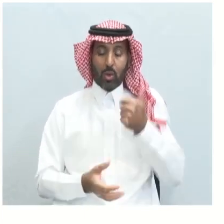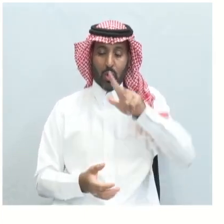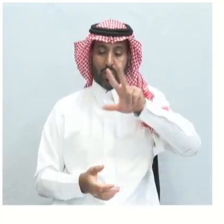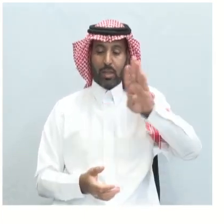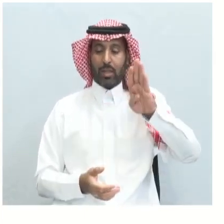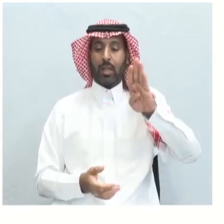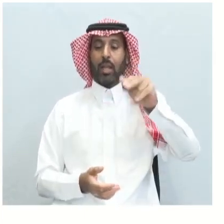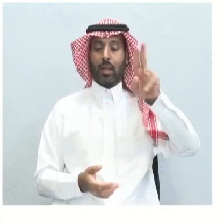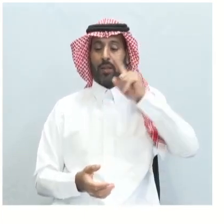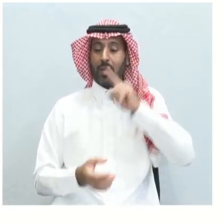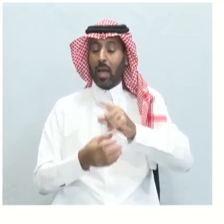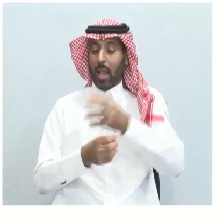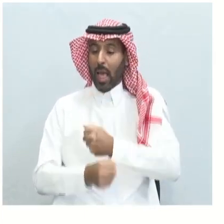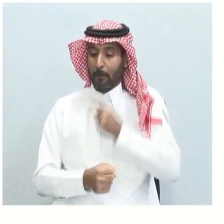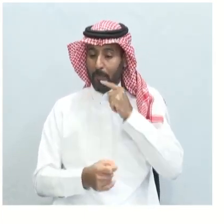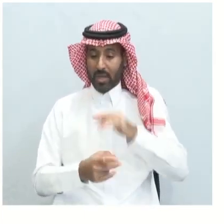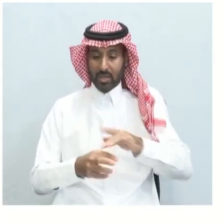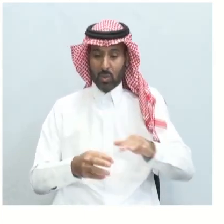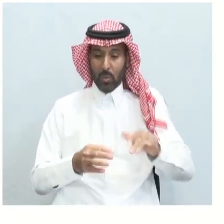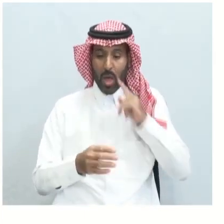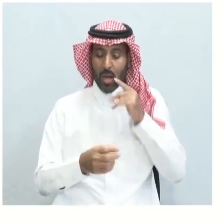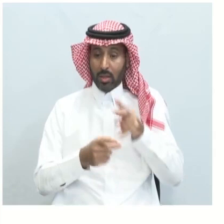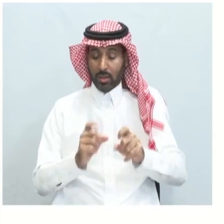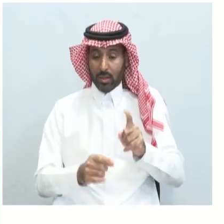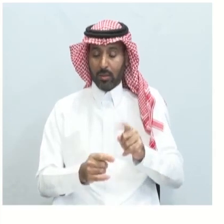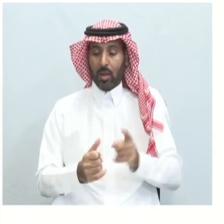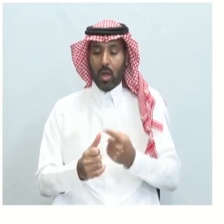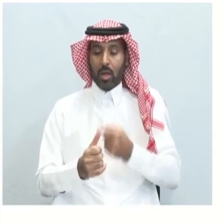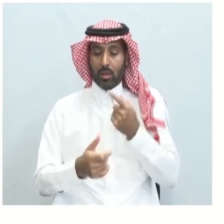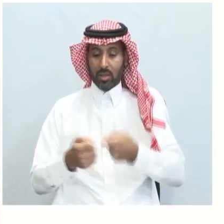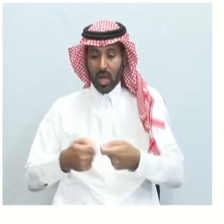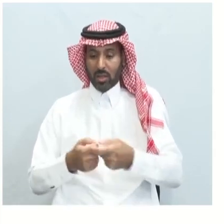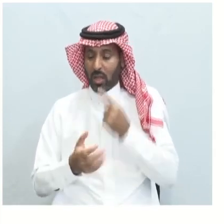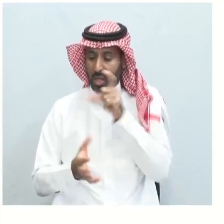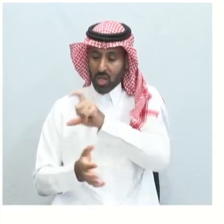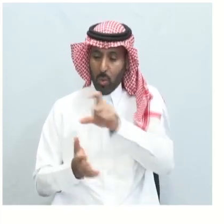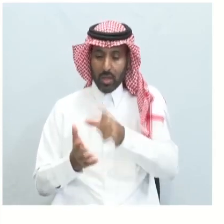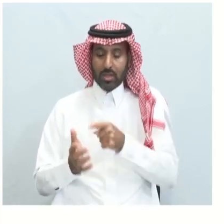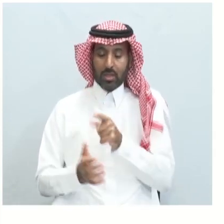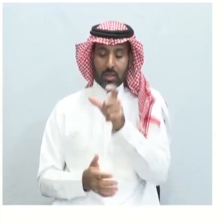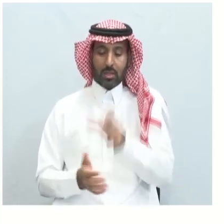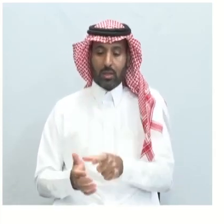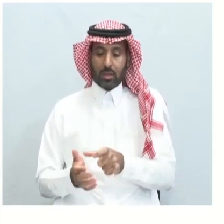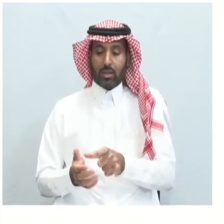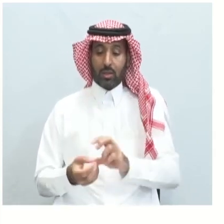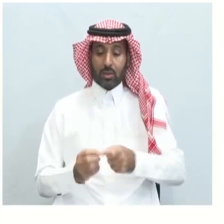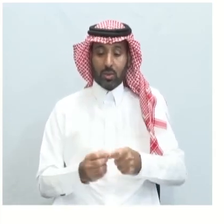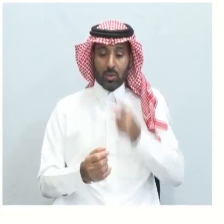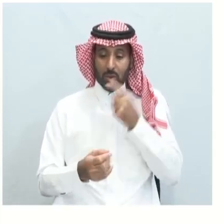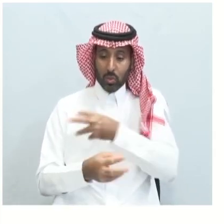تحقيق الامن السبراني بعده طرق كانت من ضمن هذه الطرق اداره الهويه اداره سلسله